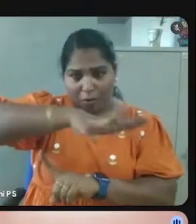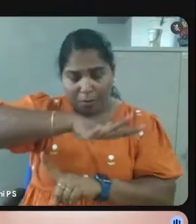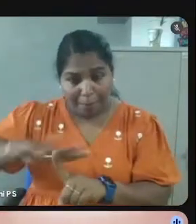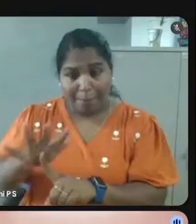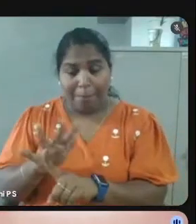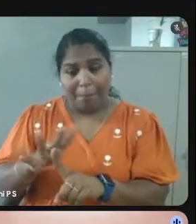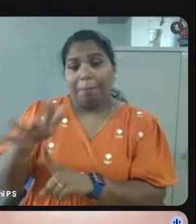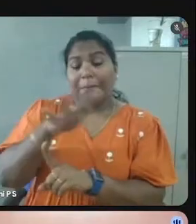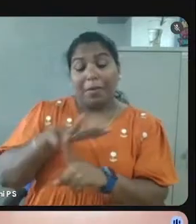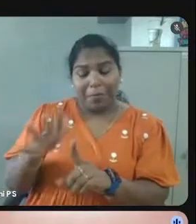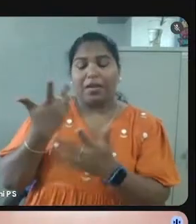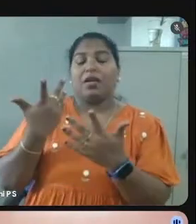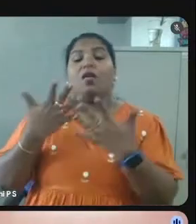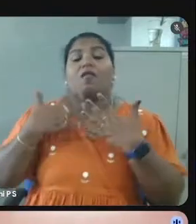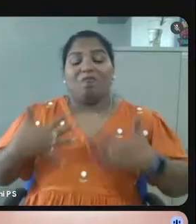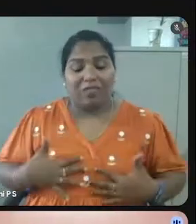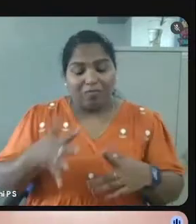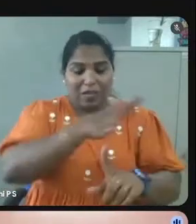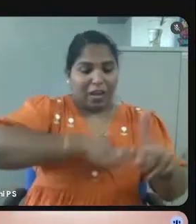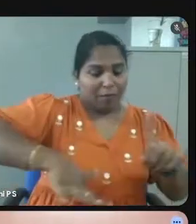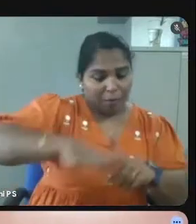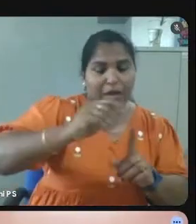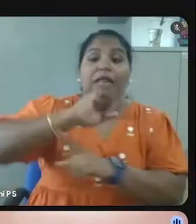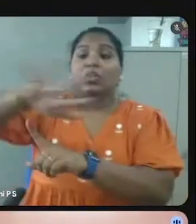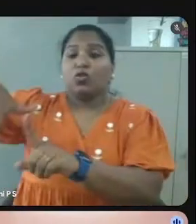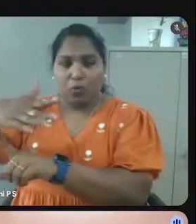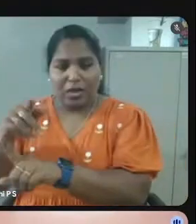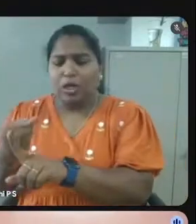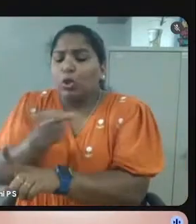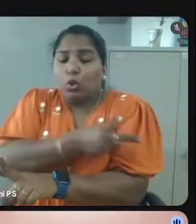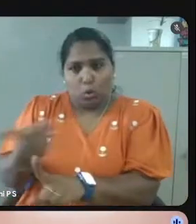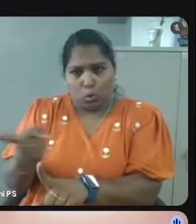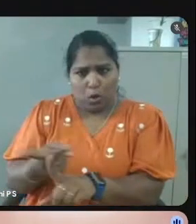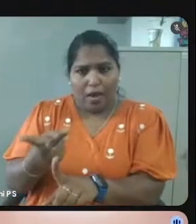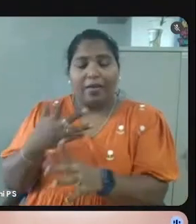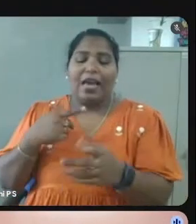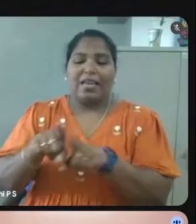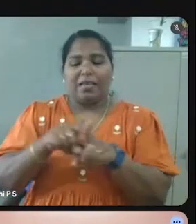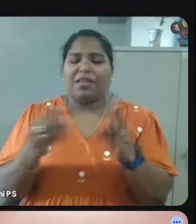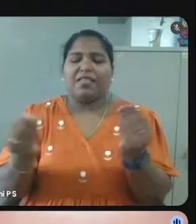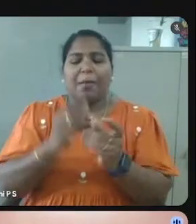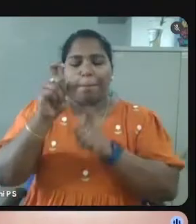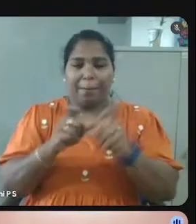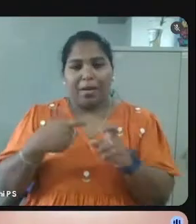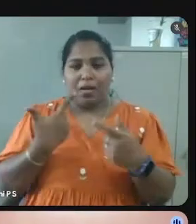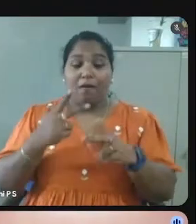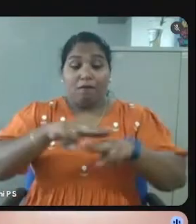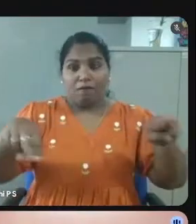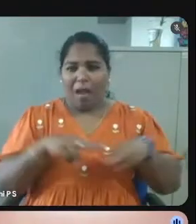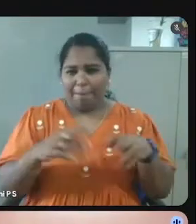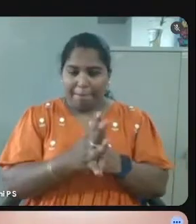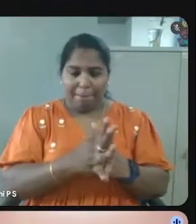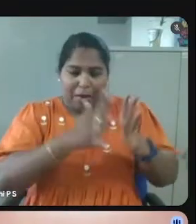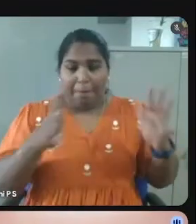ഫിസിക്കൽ എൻവയറമെന്റും സോഷ്യൽ എൻവയറമെന്റും നന്നായിട്ട് ആക്കി കൊടുക്കണം. ചില വ്യക്തിയുടെ ഒരു ജോയിന്റ് ഫാമിലി ആയിരിക്കും, അവർക്ക് ആ കാര്യങ്ങളെ